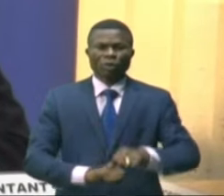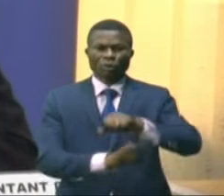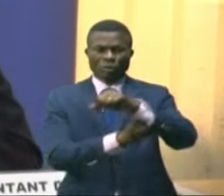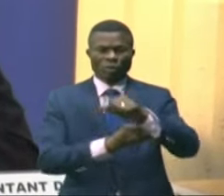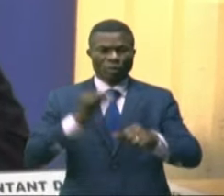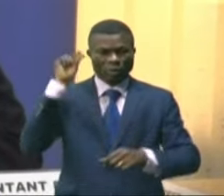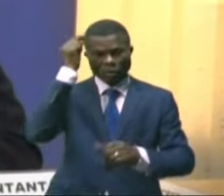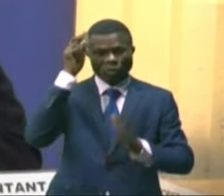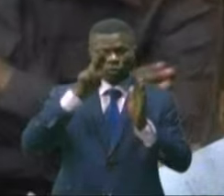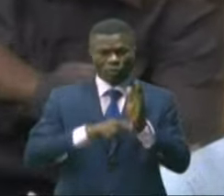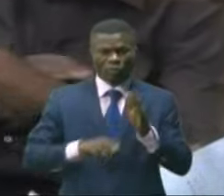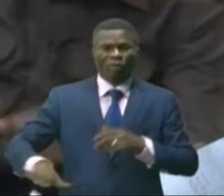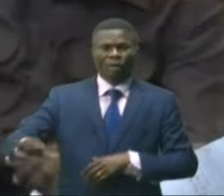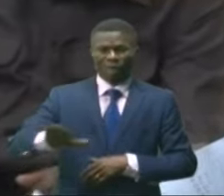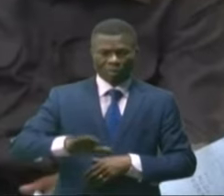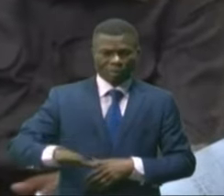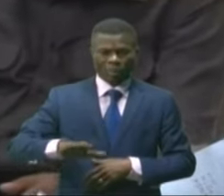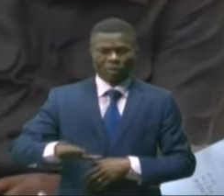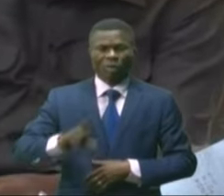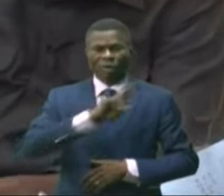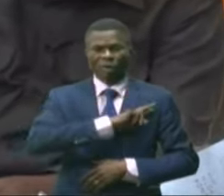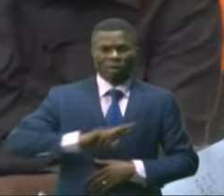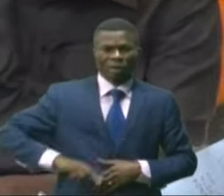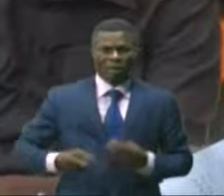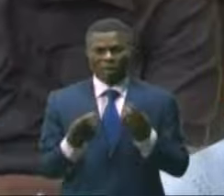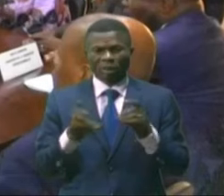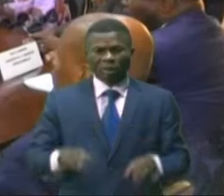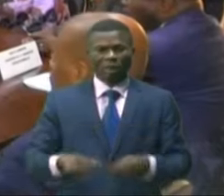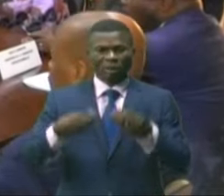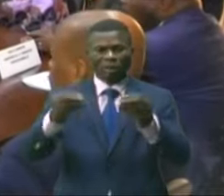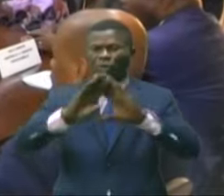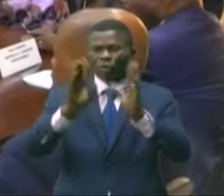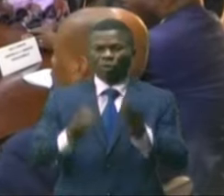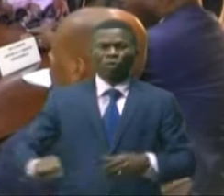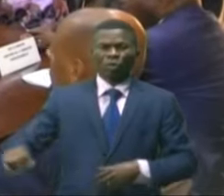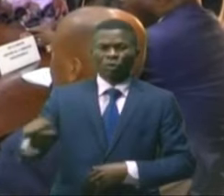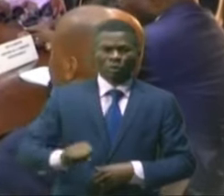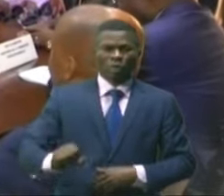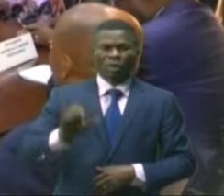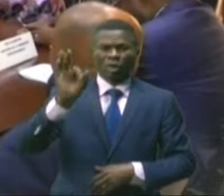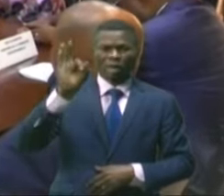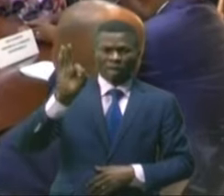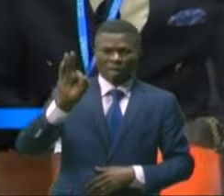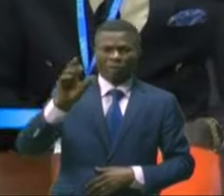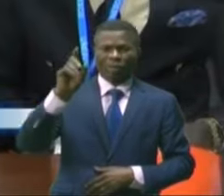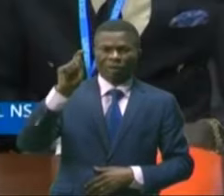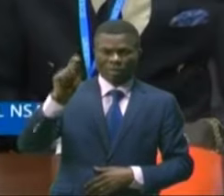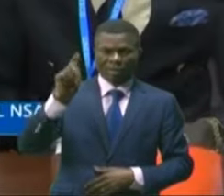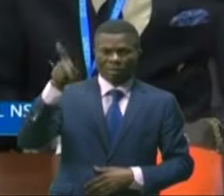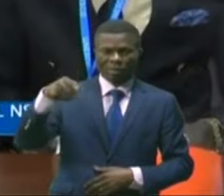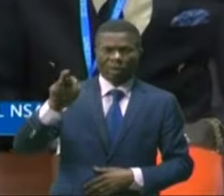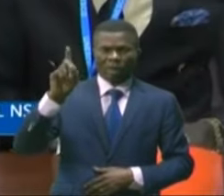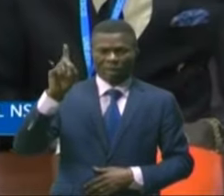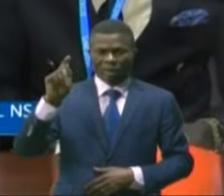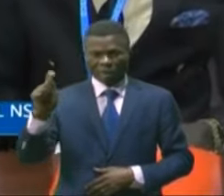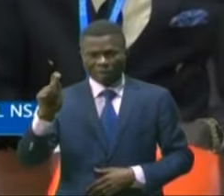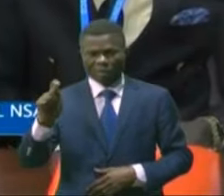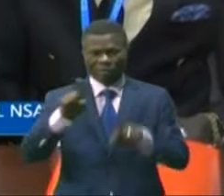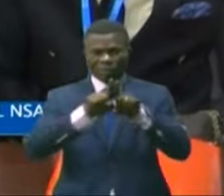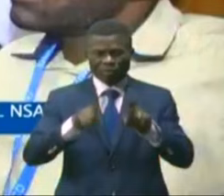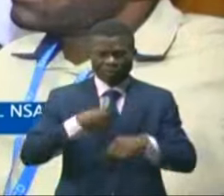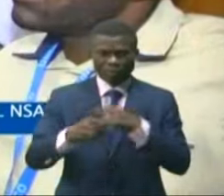le gouvernement de la RDC afin de doter les sous-secteurs des EFTP de ses plans et d'amorcer